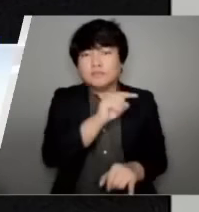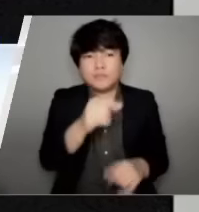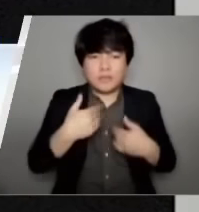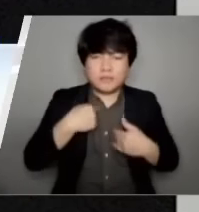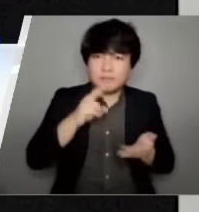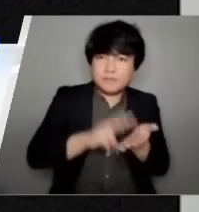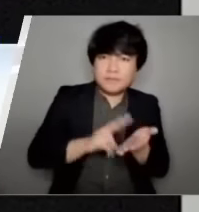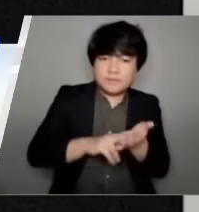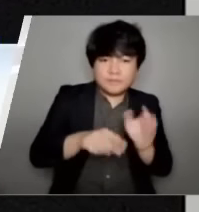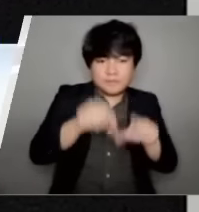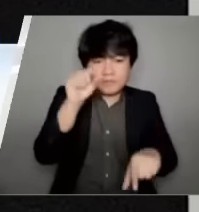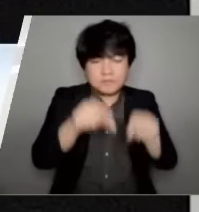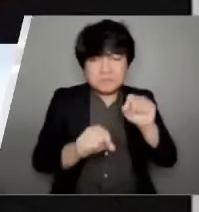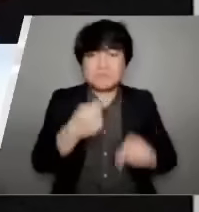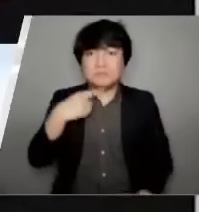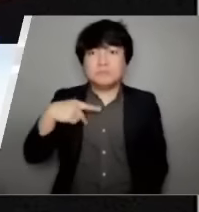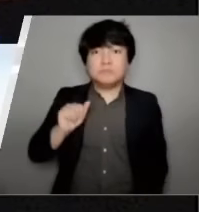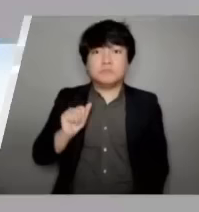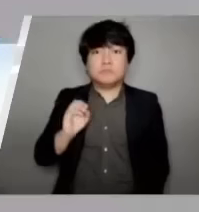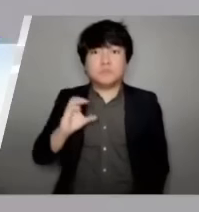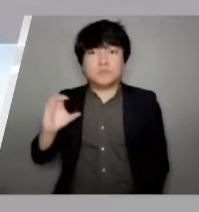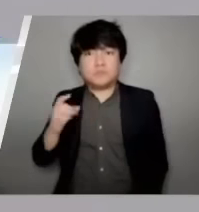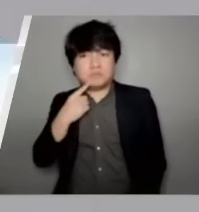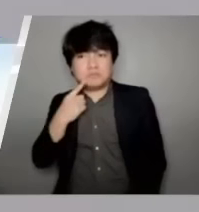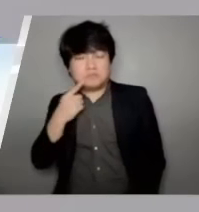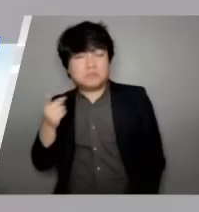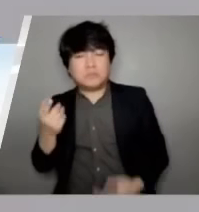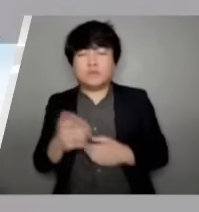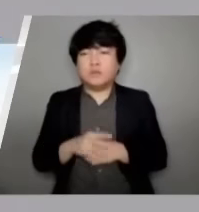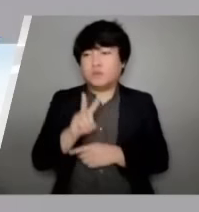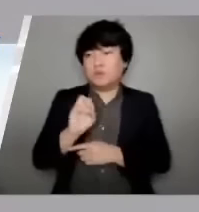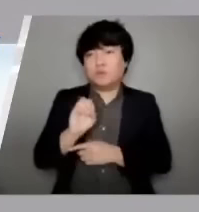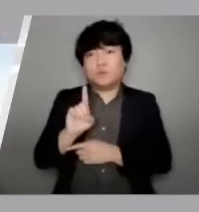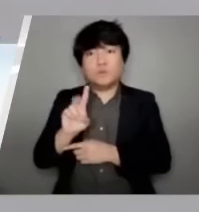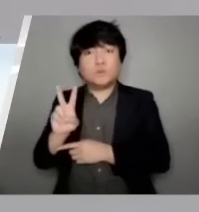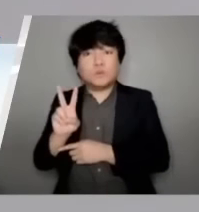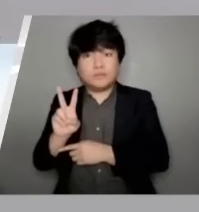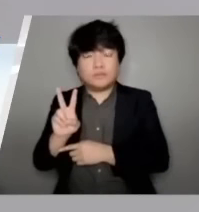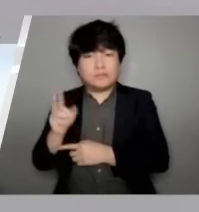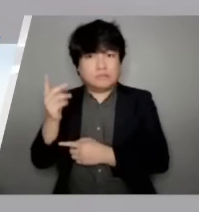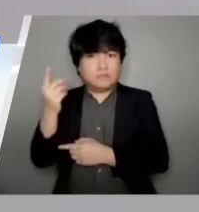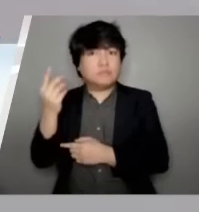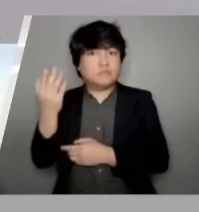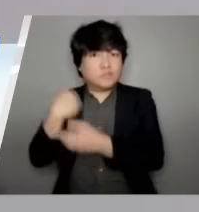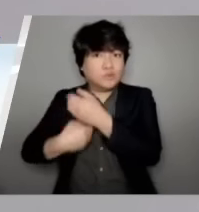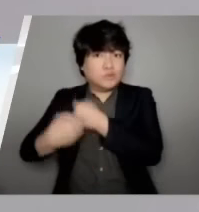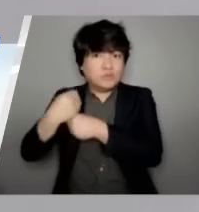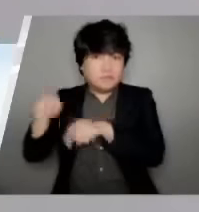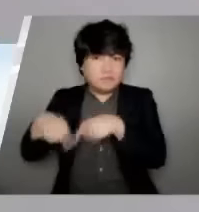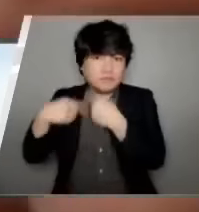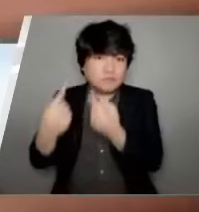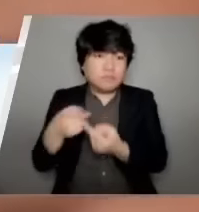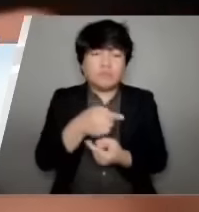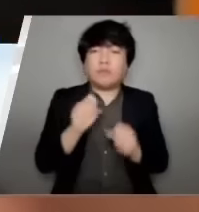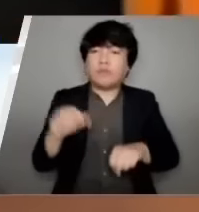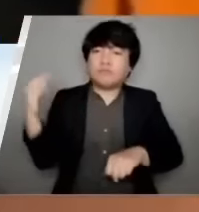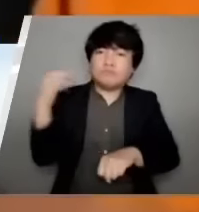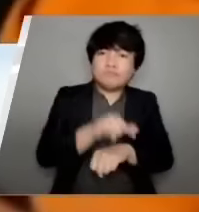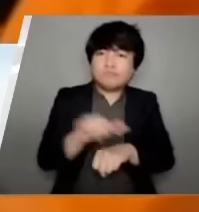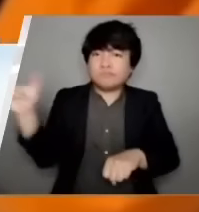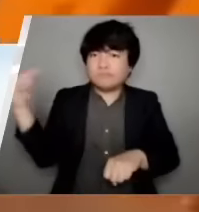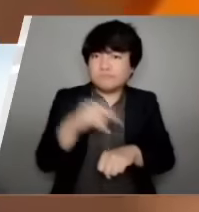PAOK, ibig sabihin mula 2012, nakakalabas-masok sa Pilipinas si Wang at nakakapanatili sa bansa ng mas mahabang panahon. Bahagi